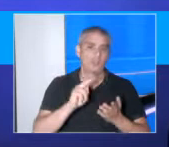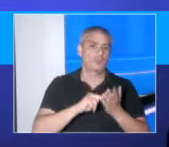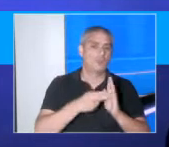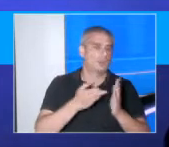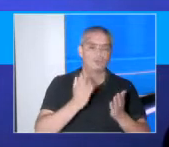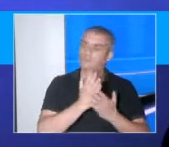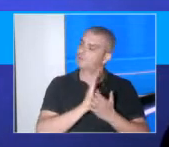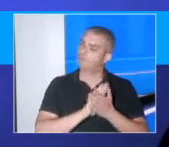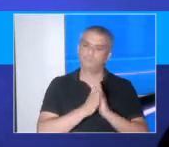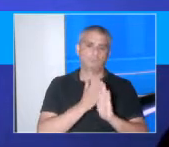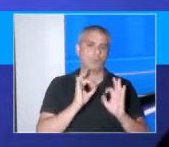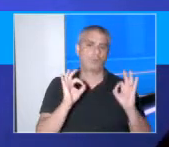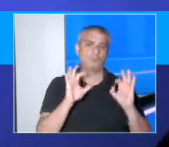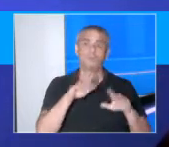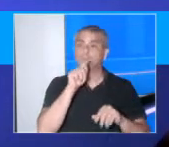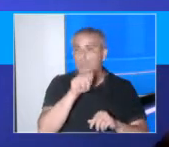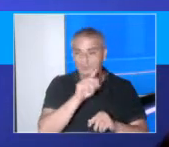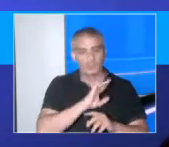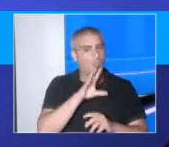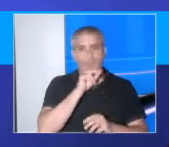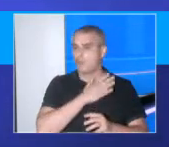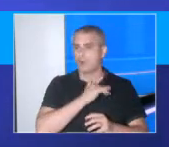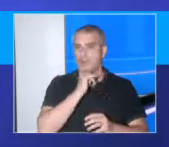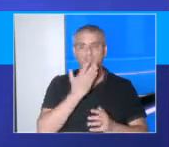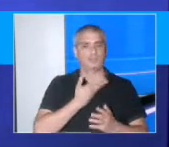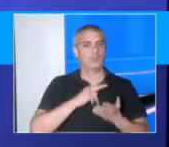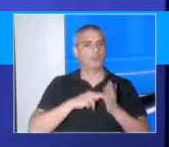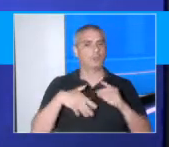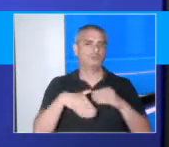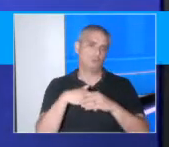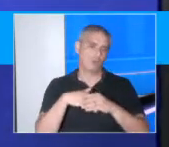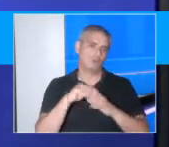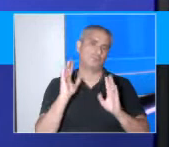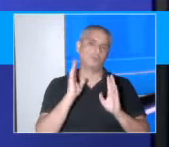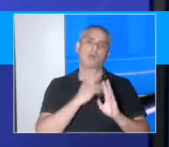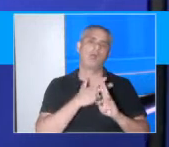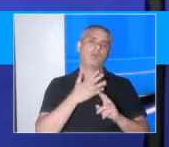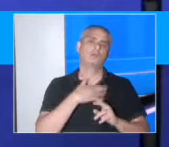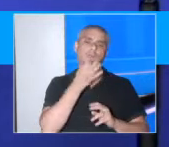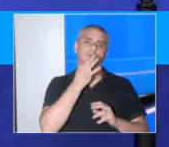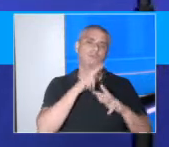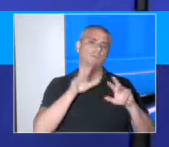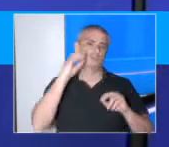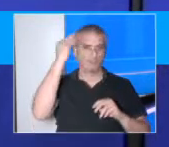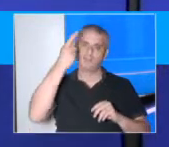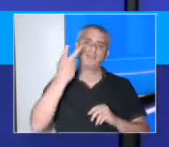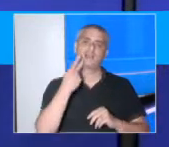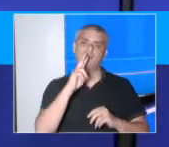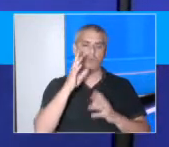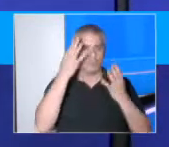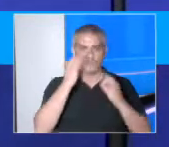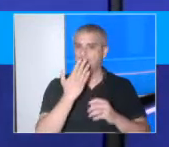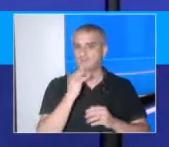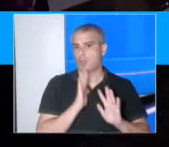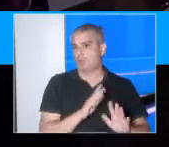פה מההתחלה לא היה. הממשל הנוכחי הזה לא התיימר להציג תוכנית שלום, הם כן רוצים לשפר את המצב של הפלסטינים, הם גם הבטיחו להם כל מיני מחוות שישראל